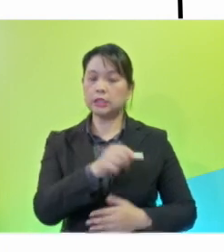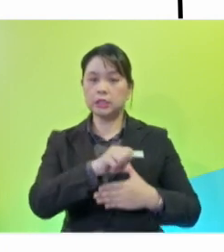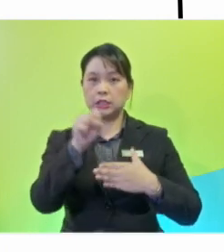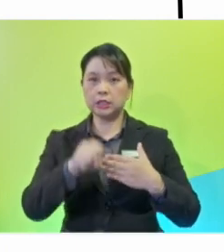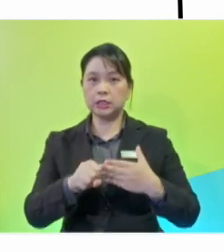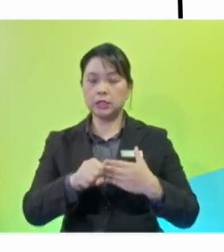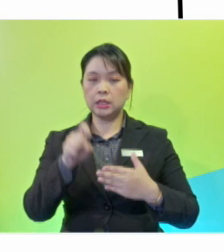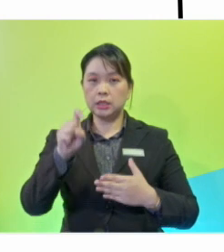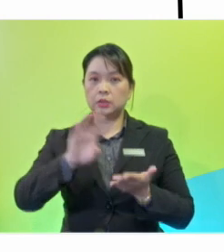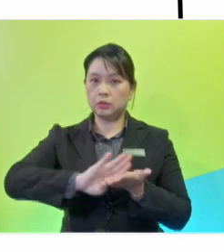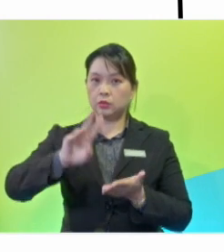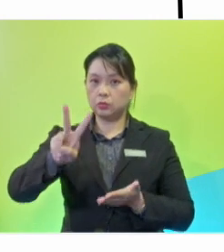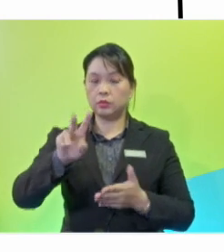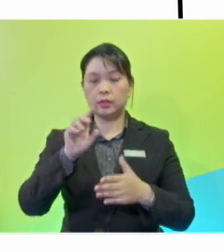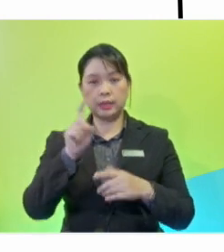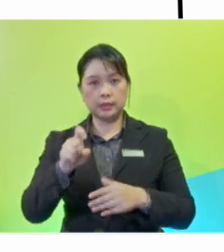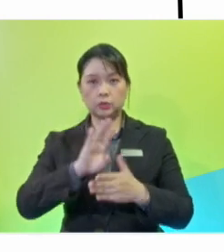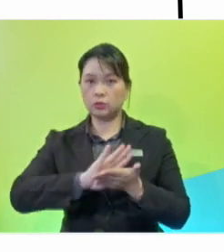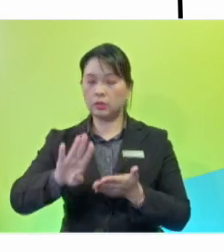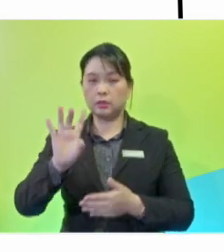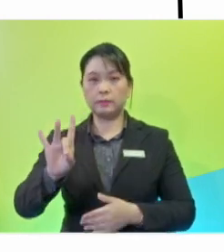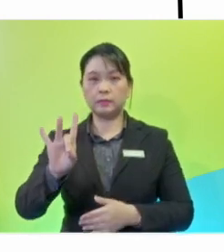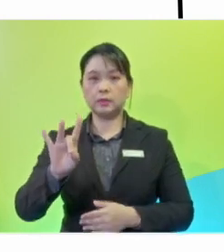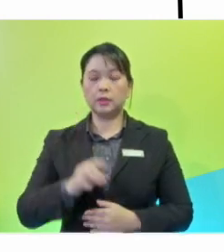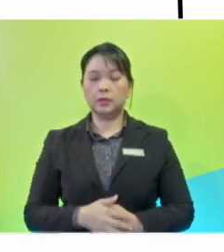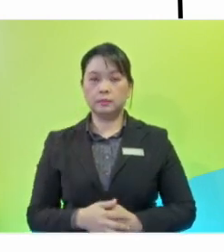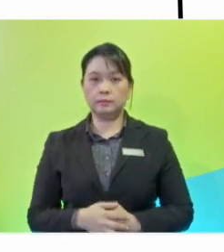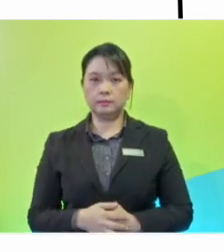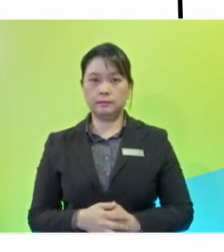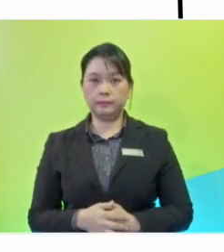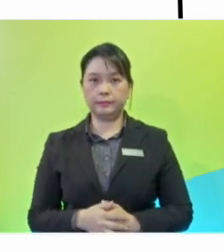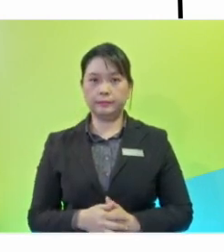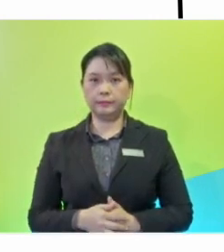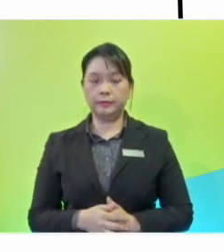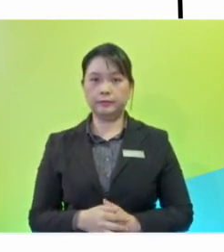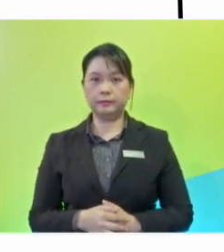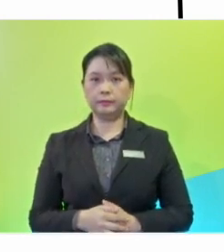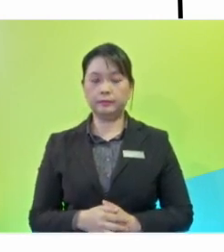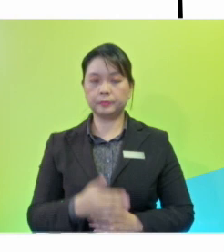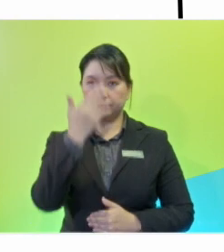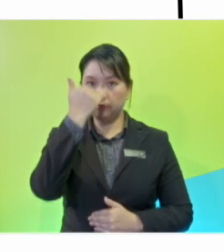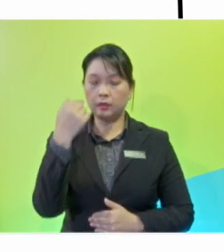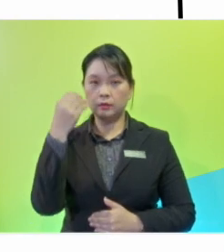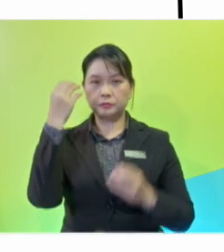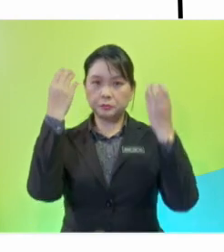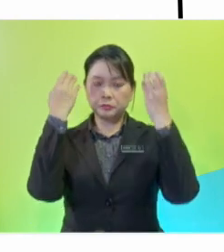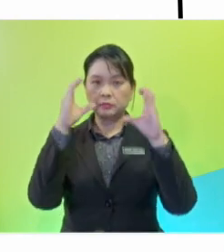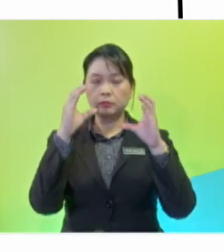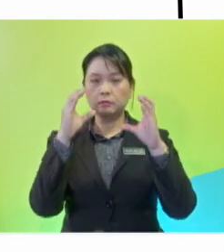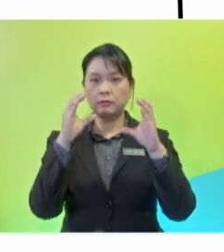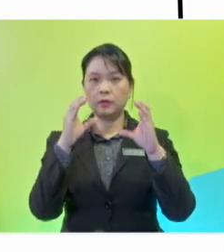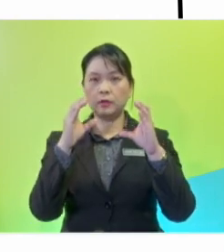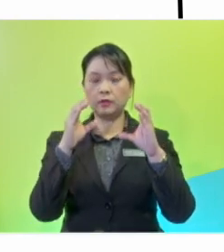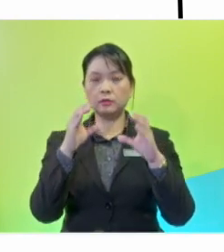eh tolak 2 x + 8 x = 2 dan 80 abaikan 2 nilai x 2